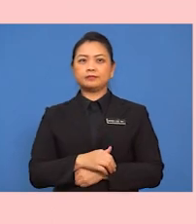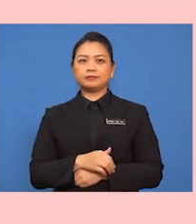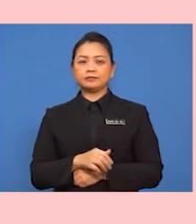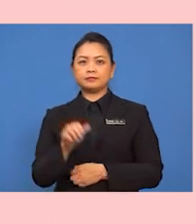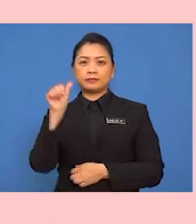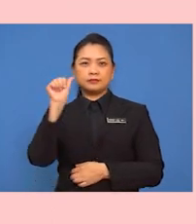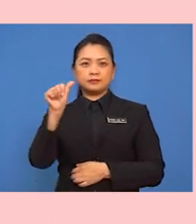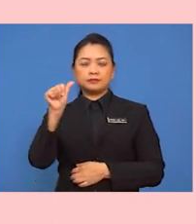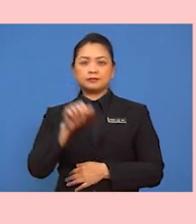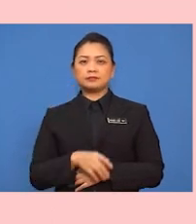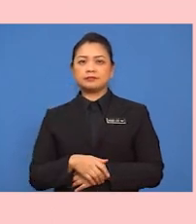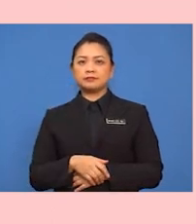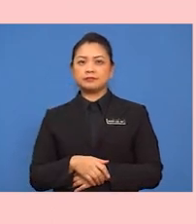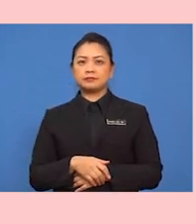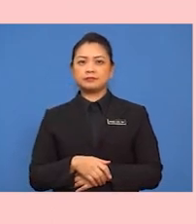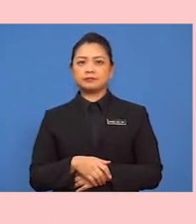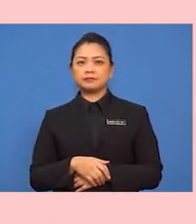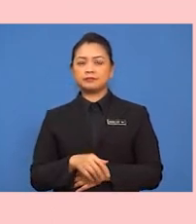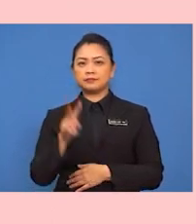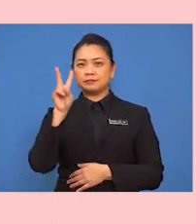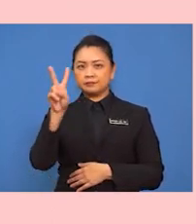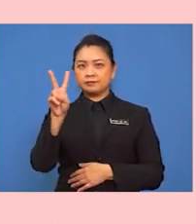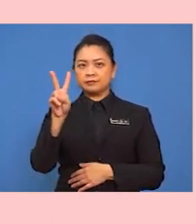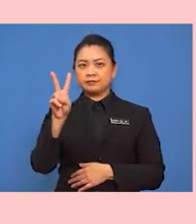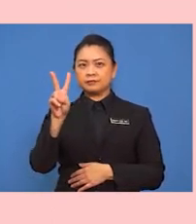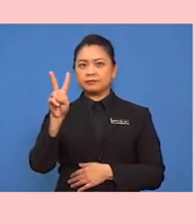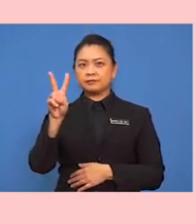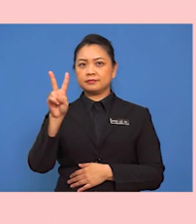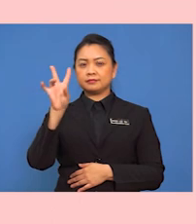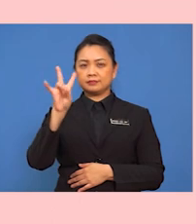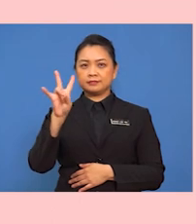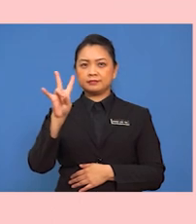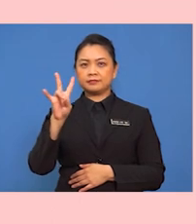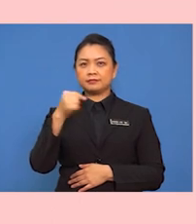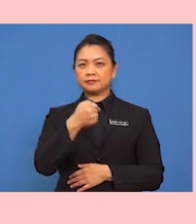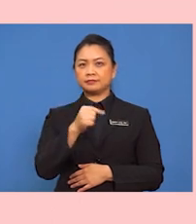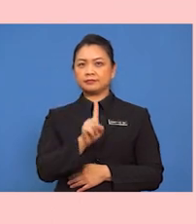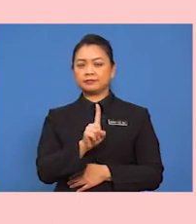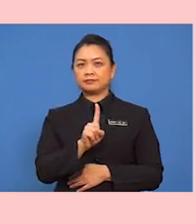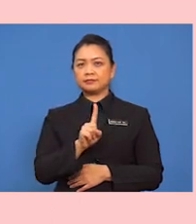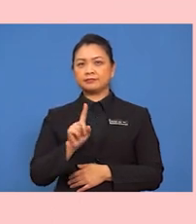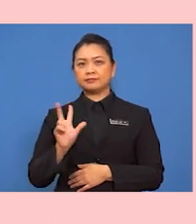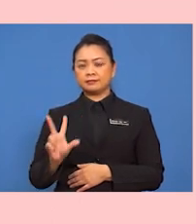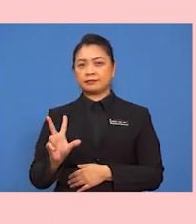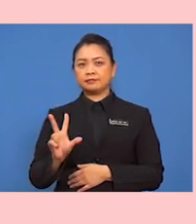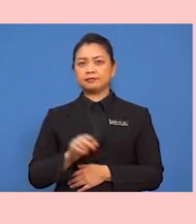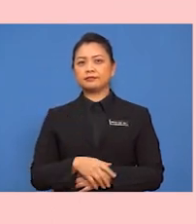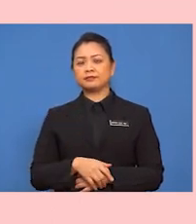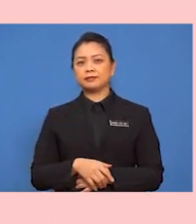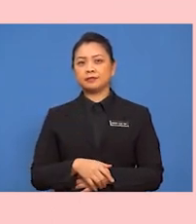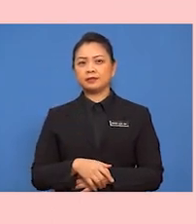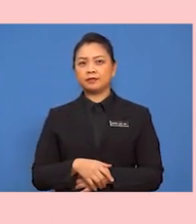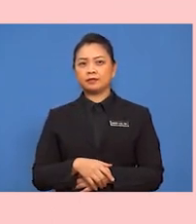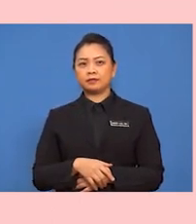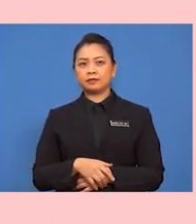Jawapan soalan A ialah 2, 7, negatif 1 dan 3